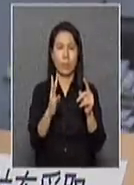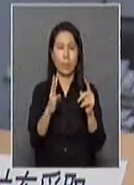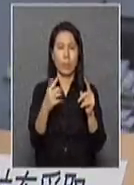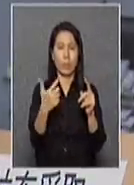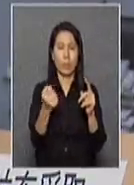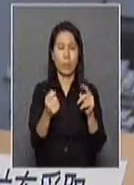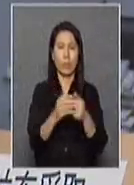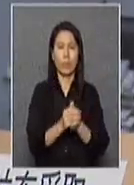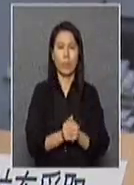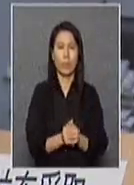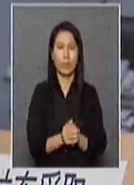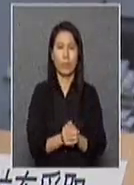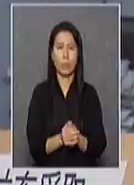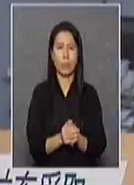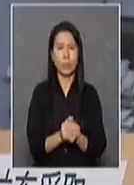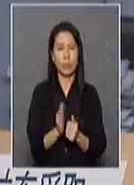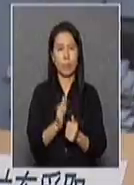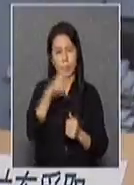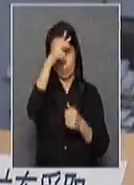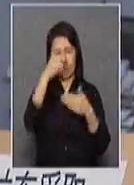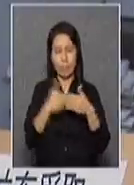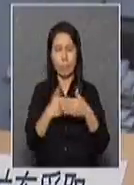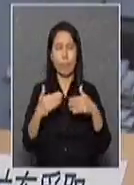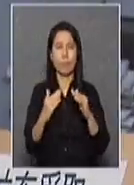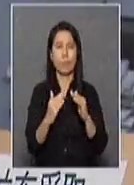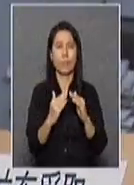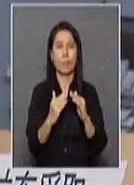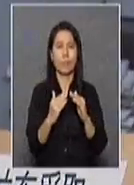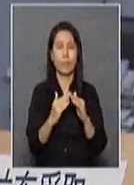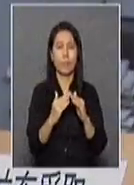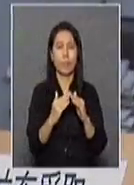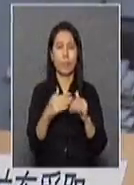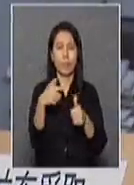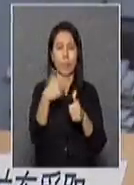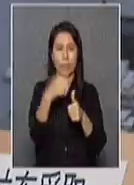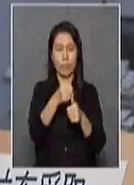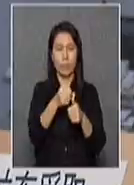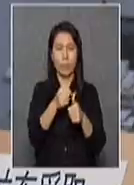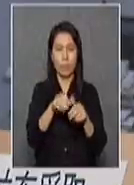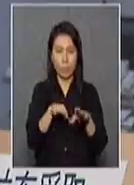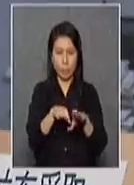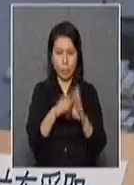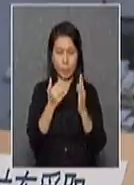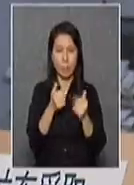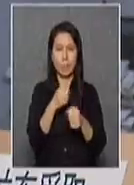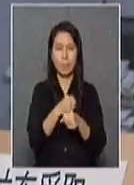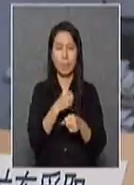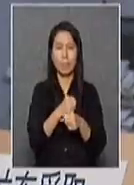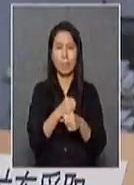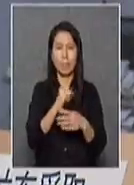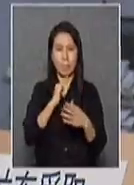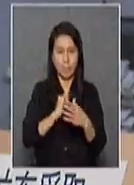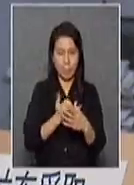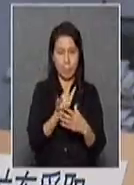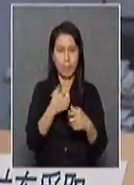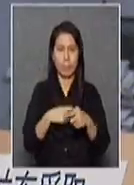1692480元，大約相當於運輸及房屋局局長薪金起點的6個月的